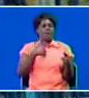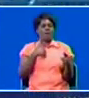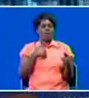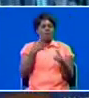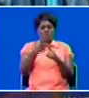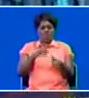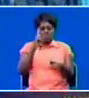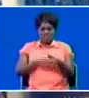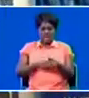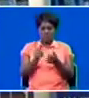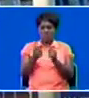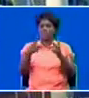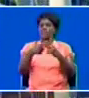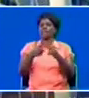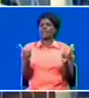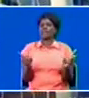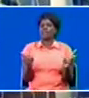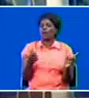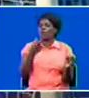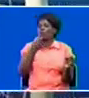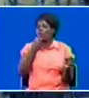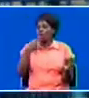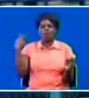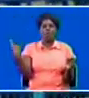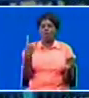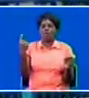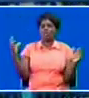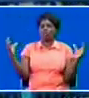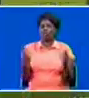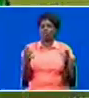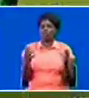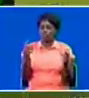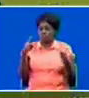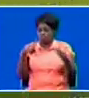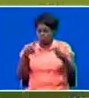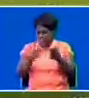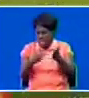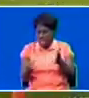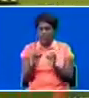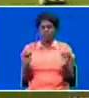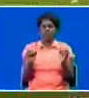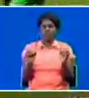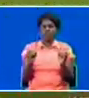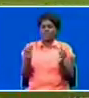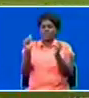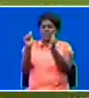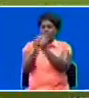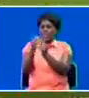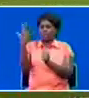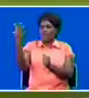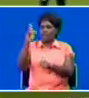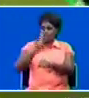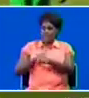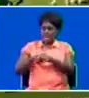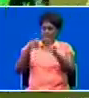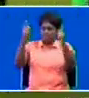Tangu kinyanganyiro cha Super Cup kwanza, Gor Mahia ndio timu ambayo haijapata kufungwa bao. Mabingwa hao mara 15 wa ligi kuu ya